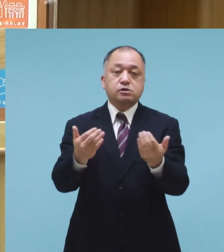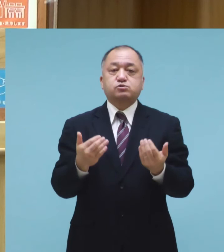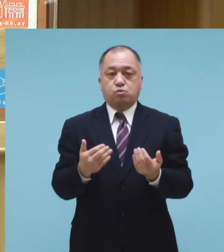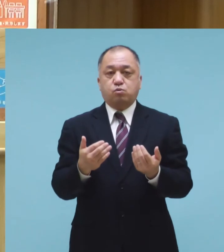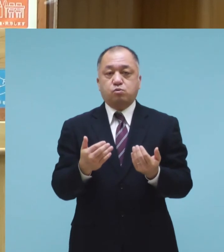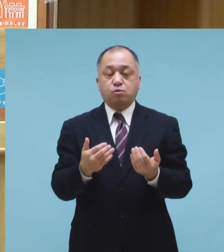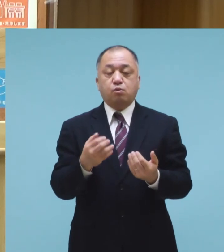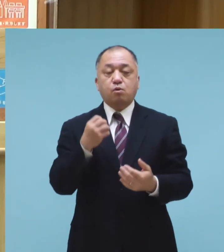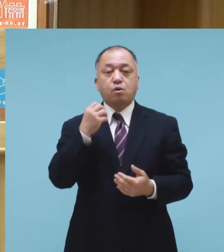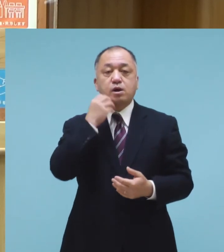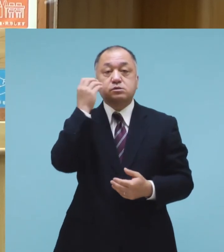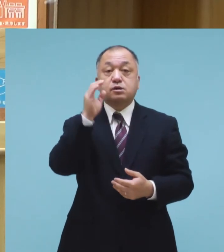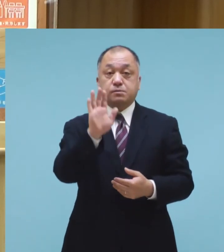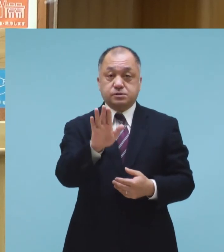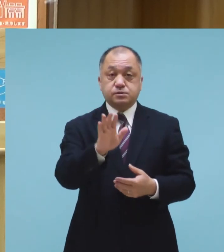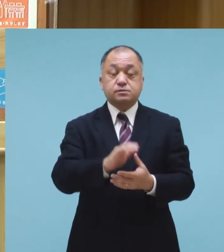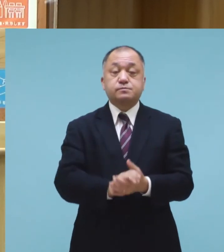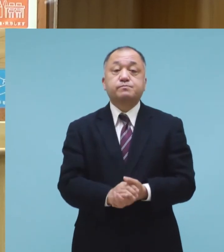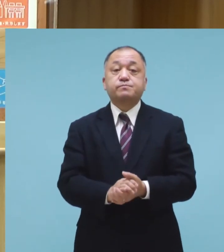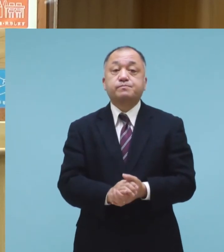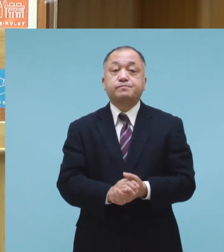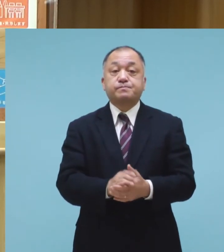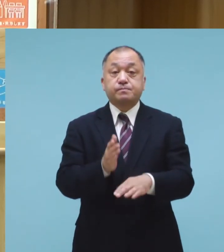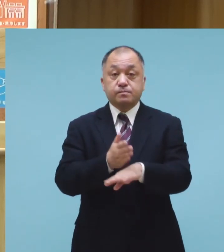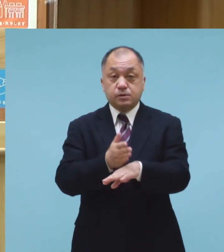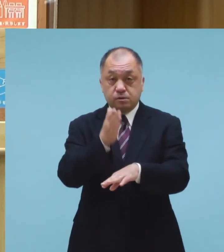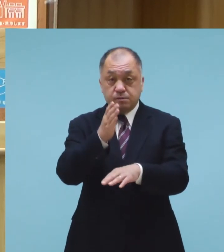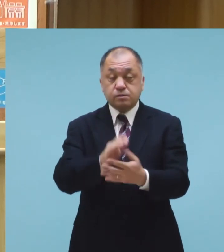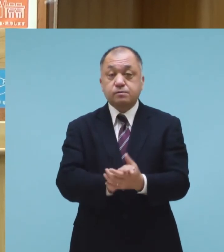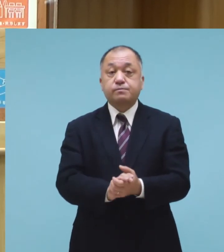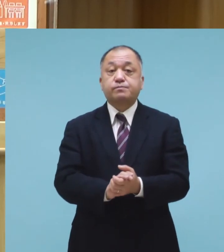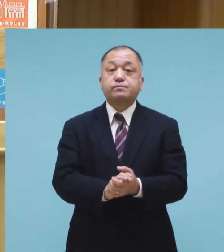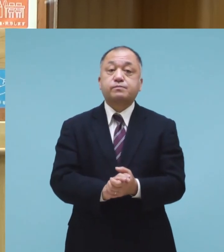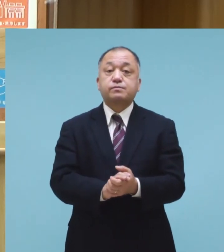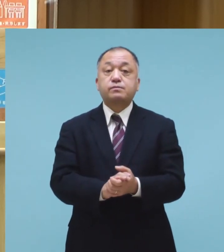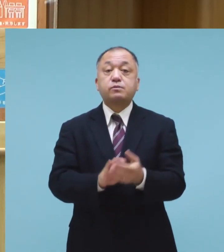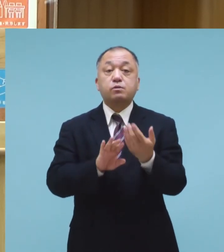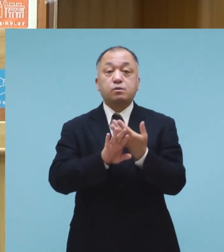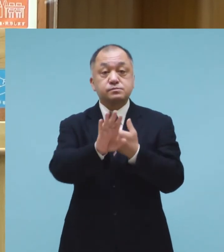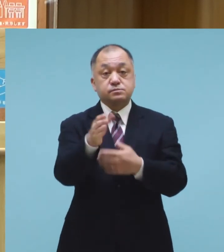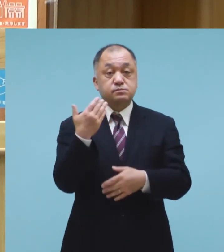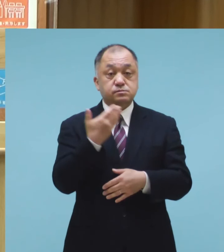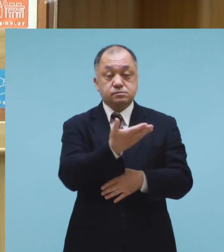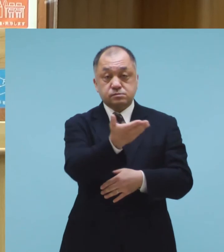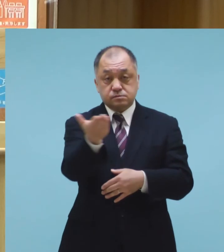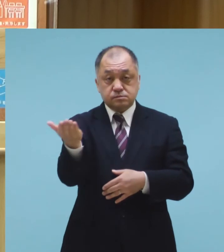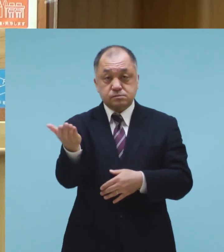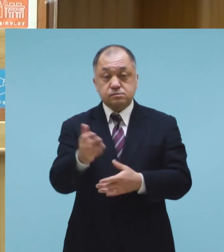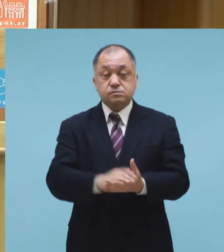います。 ありがとうございます。 他にご質問ございますでしょうか。